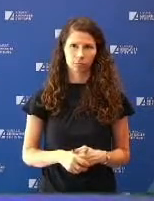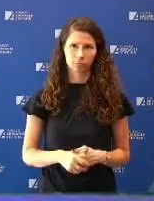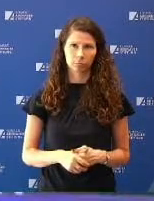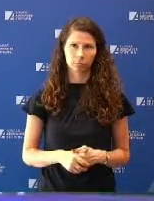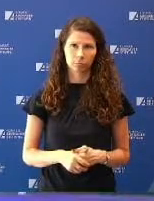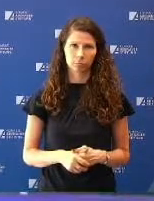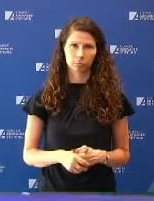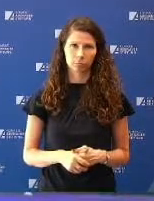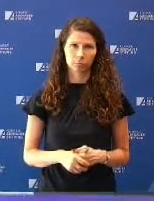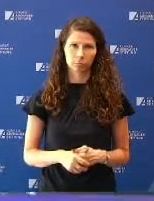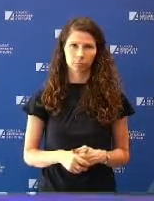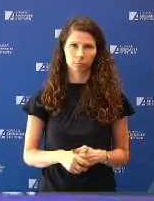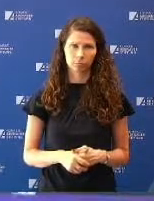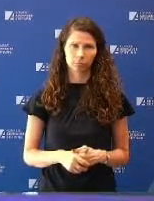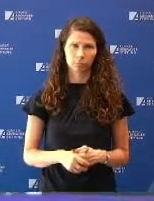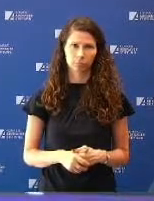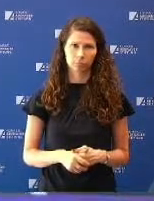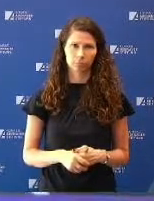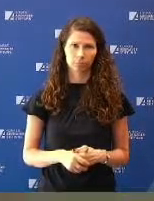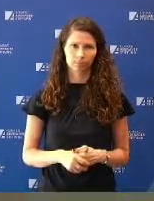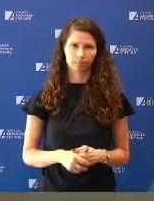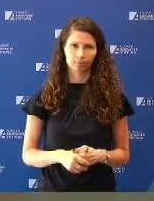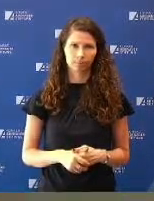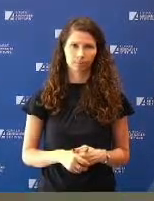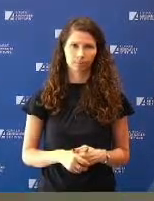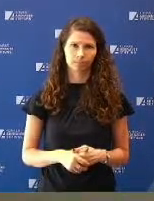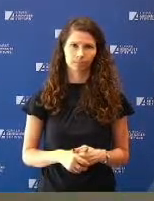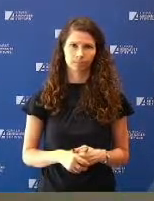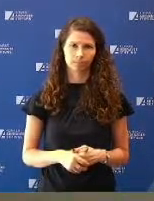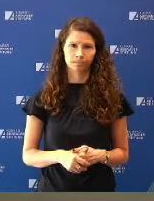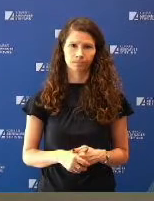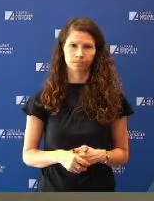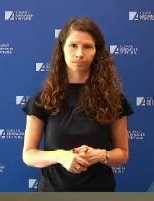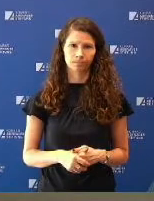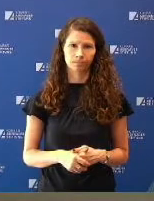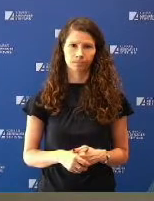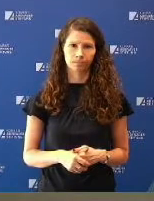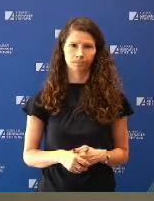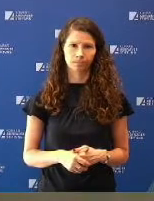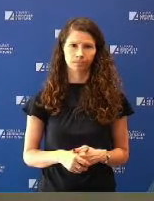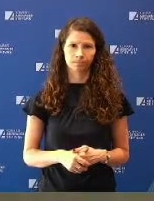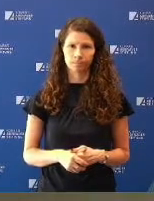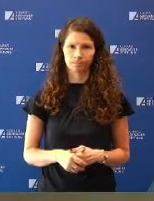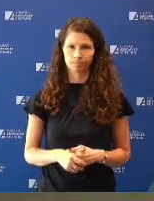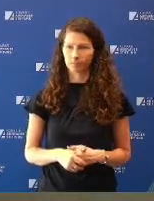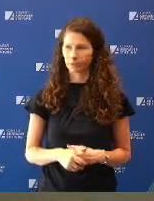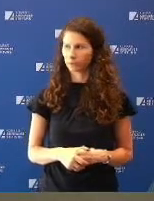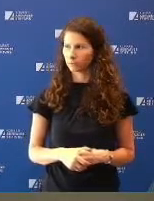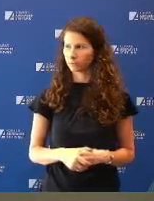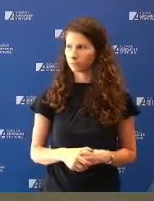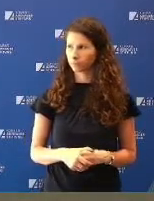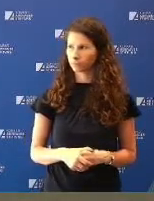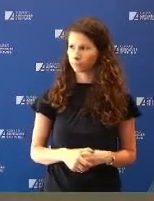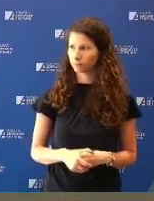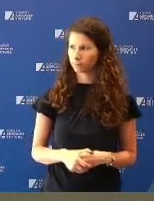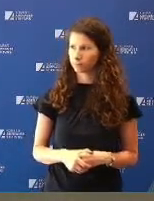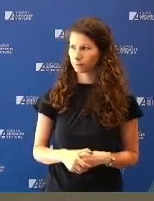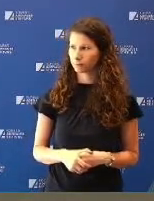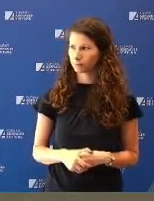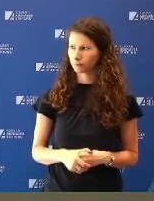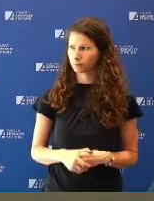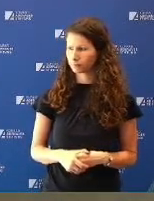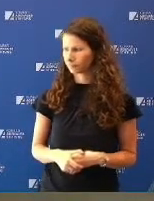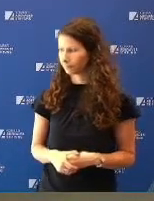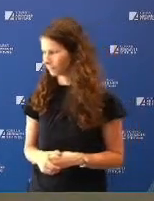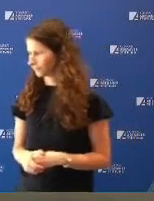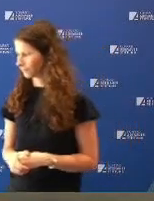kann, um den Anforderungen einer sich rasant ändernden Branche gerecht zu werden, insbesondere einer Branche, die so neu ist, dass es keine Standards gibt, auf